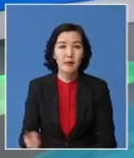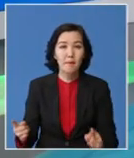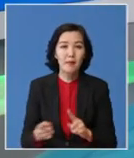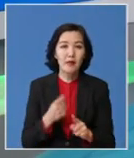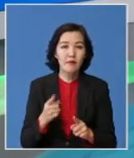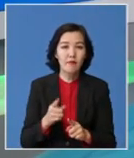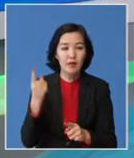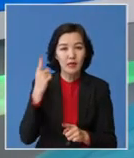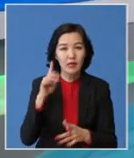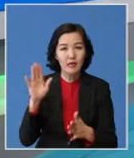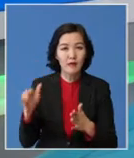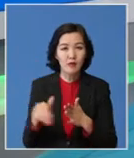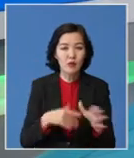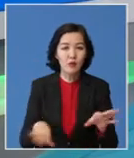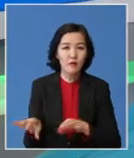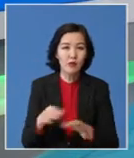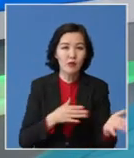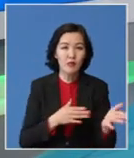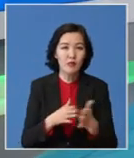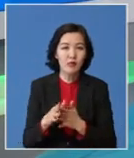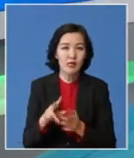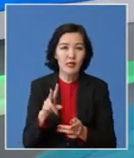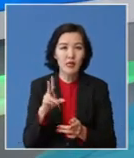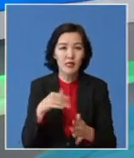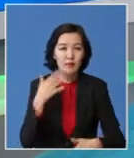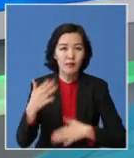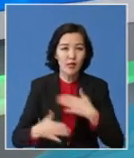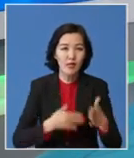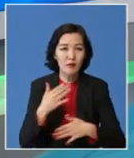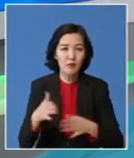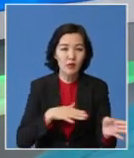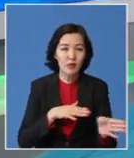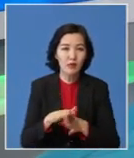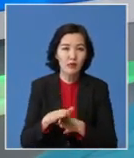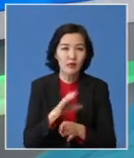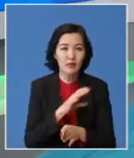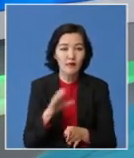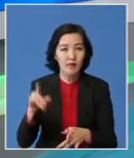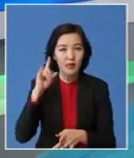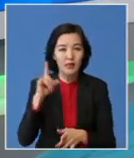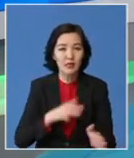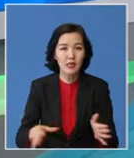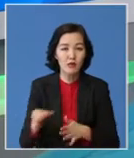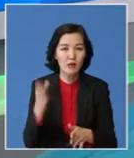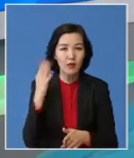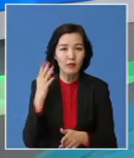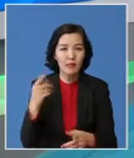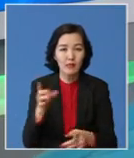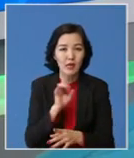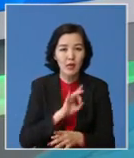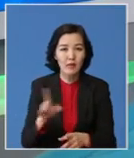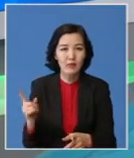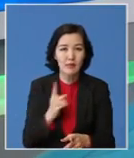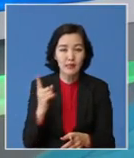Первый инновационный проект в сфере лесопереработки реализован в Североказахстанской области. А в Алматы известная